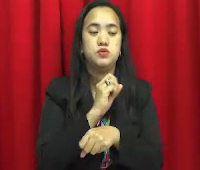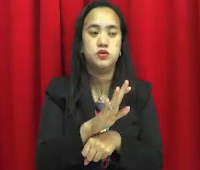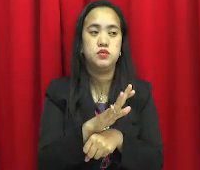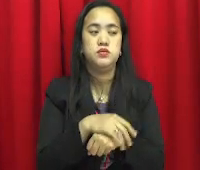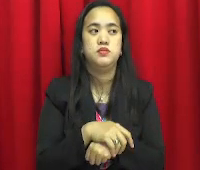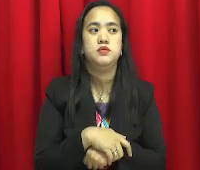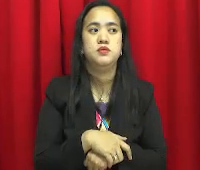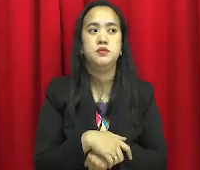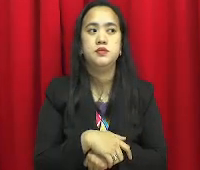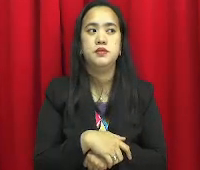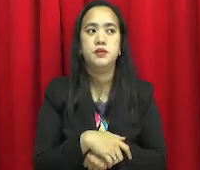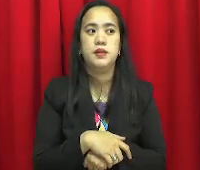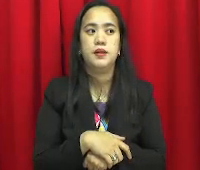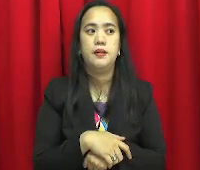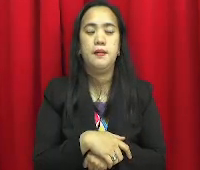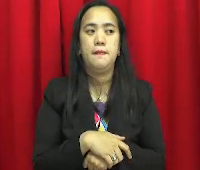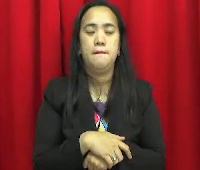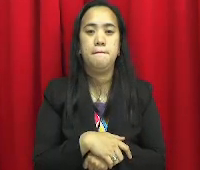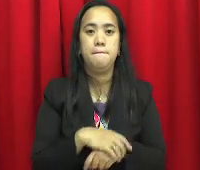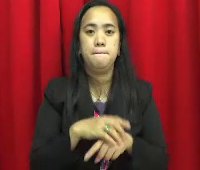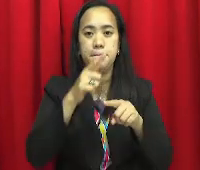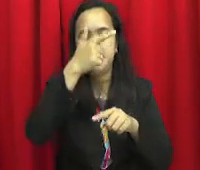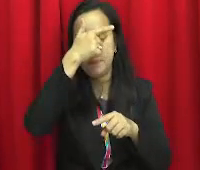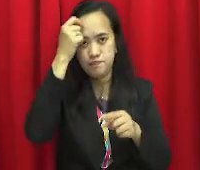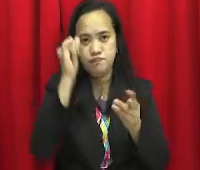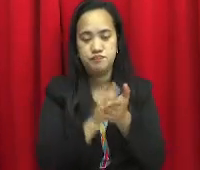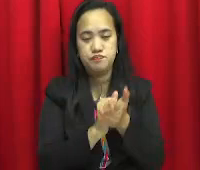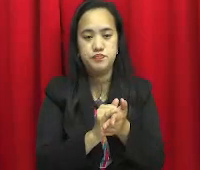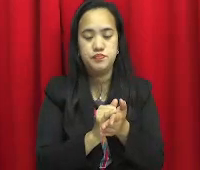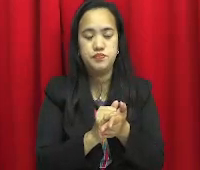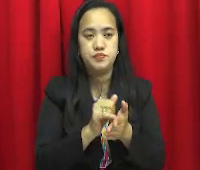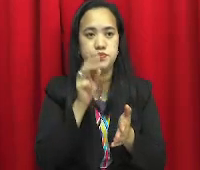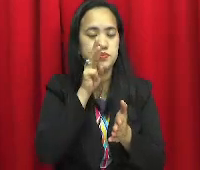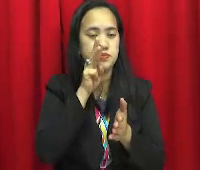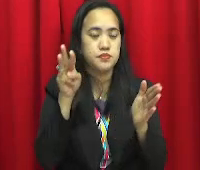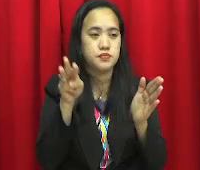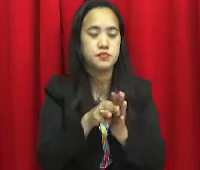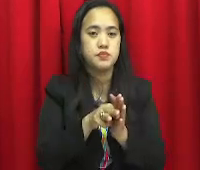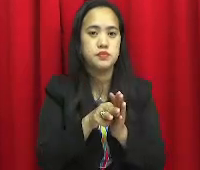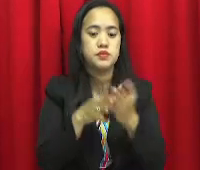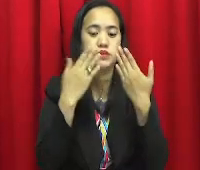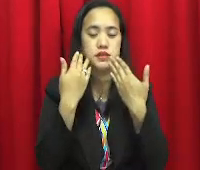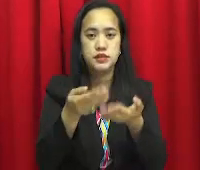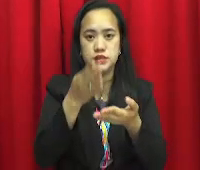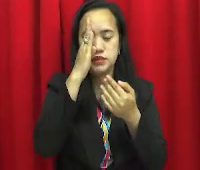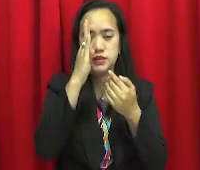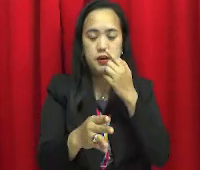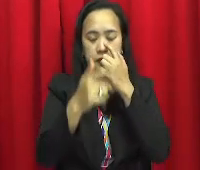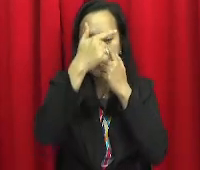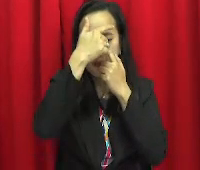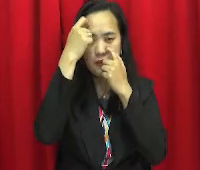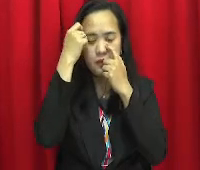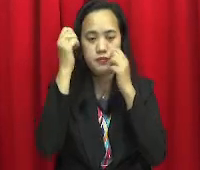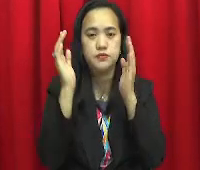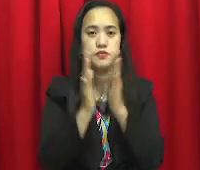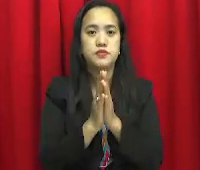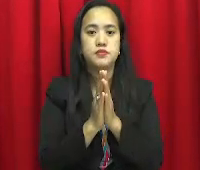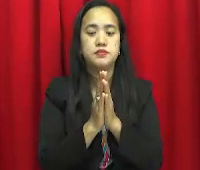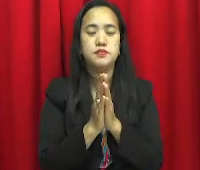alam kung tutuloy pa namin, kasi nag-message na siya sa akin na sabi niya, Pastor, salamat sa panalangin ninyo at salamat